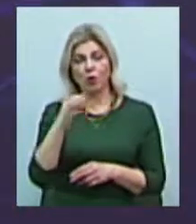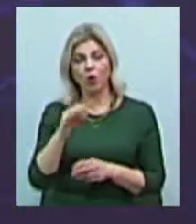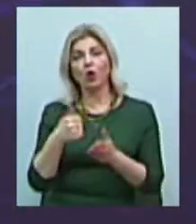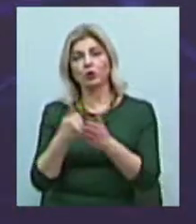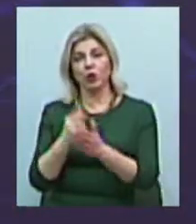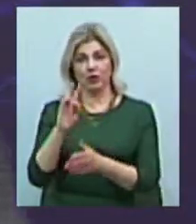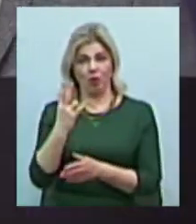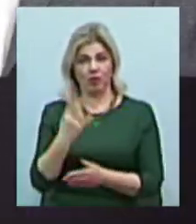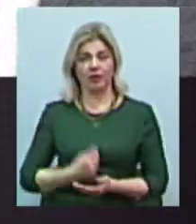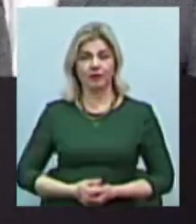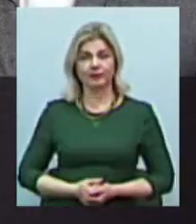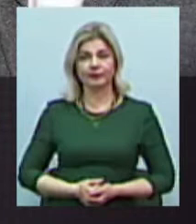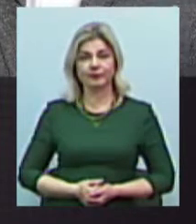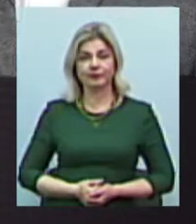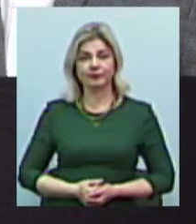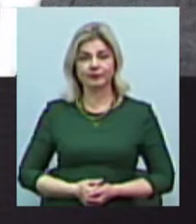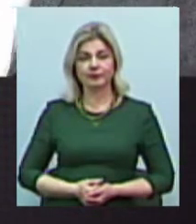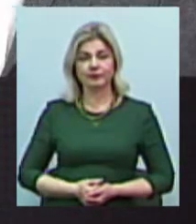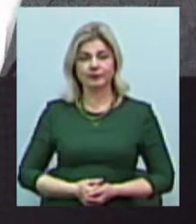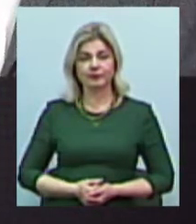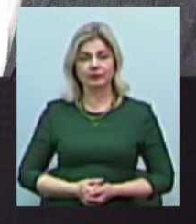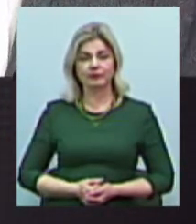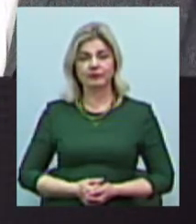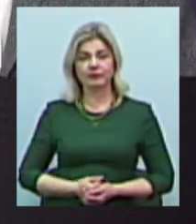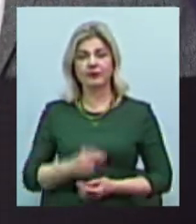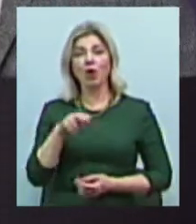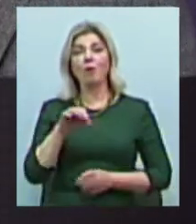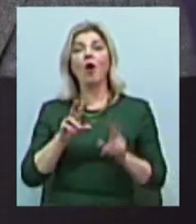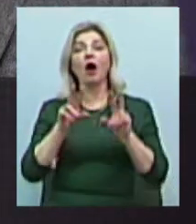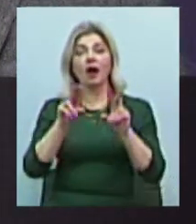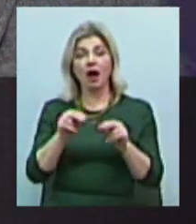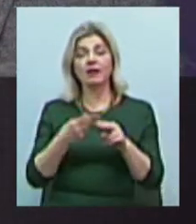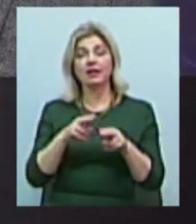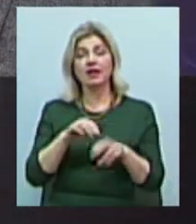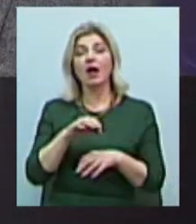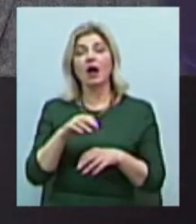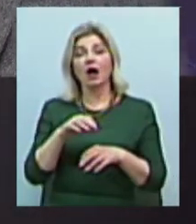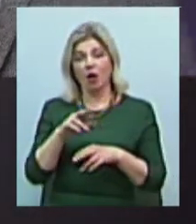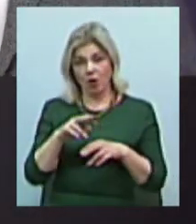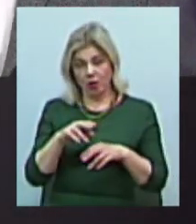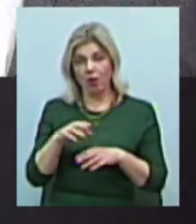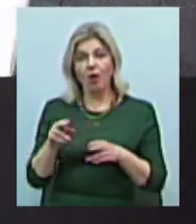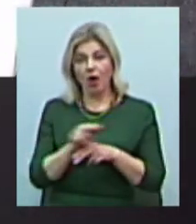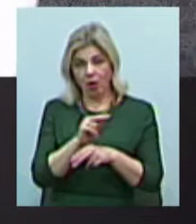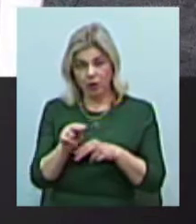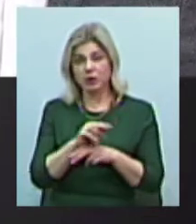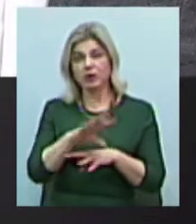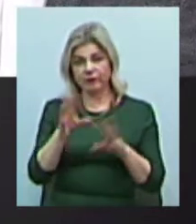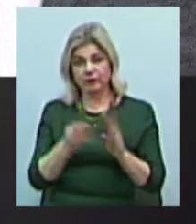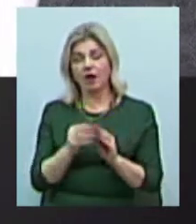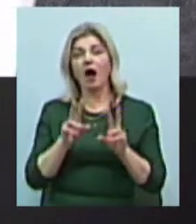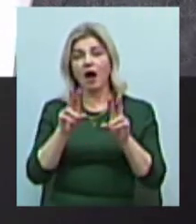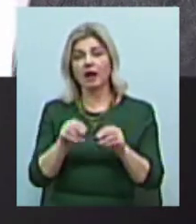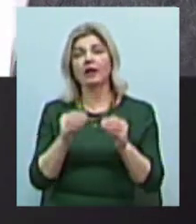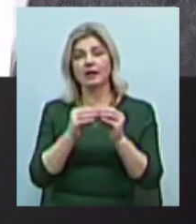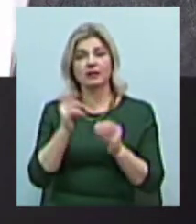Миколаєва. На всі відповіли. А, і по гарантії, да, це реконструкція, 10 років гарантії. І